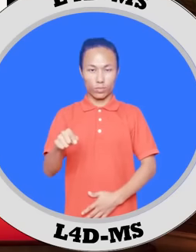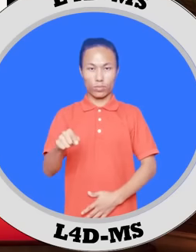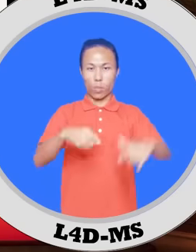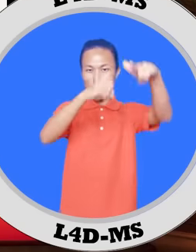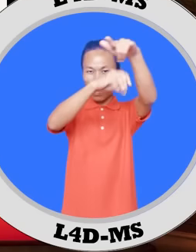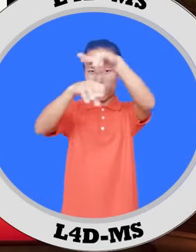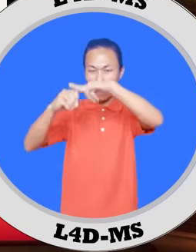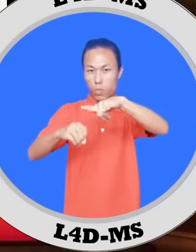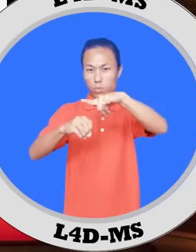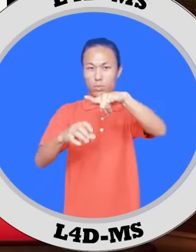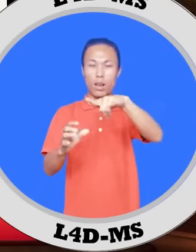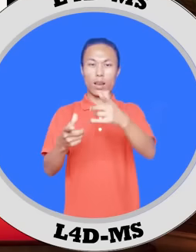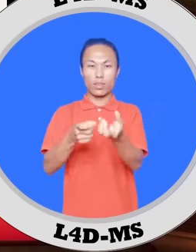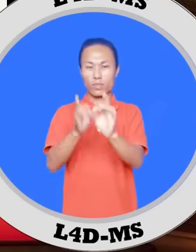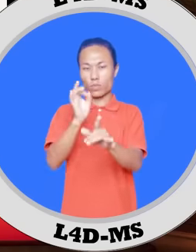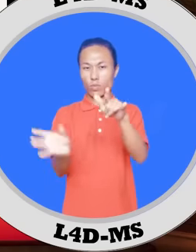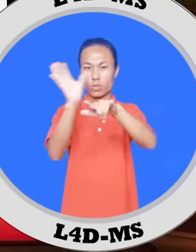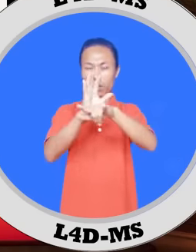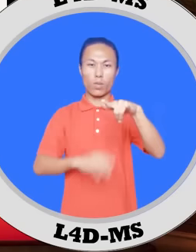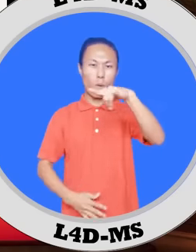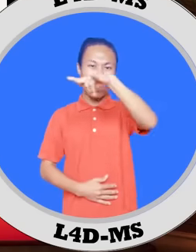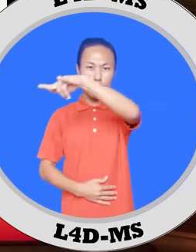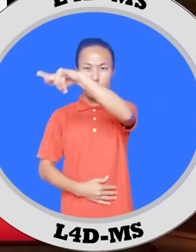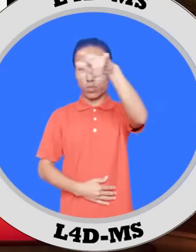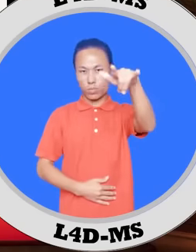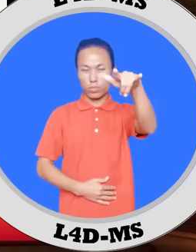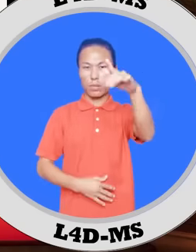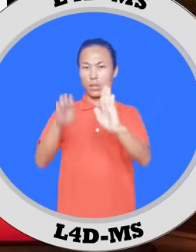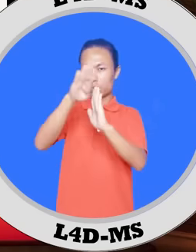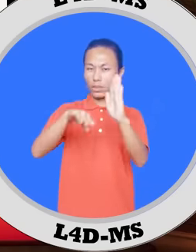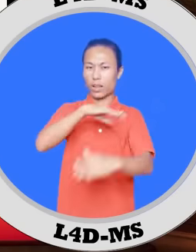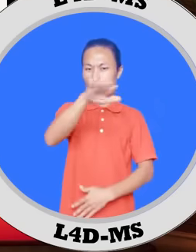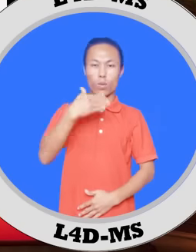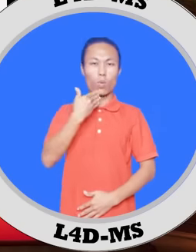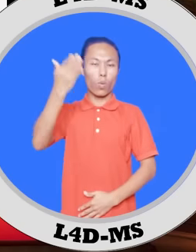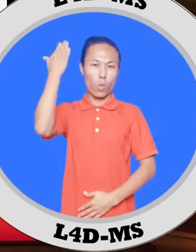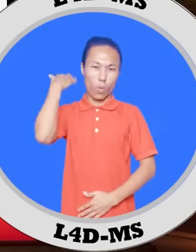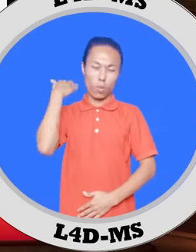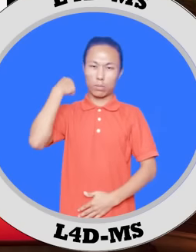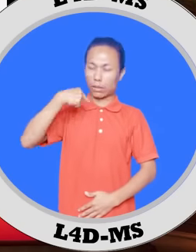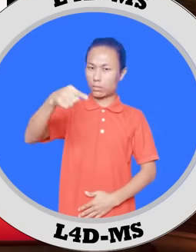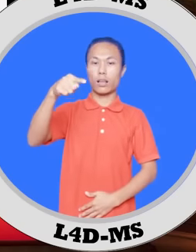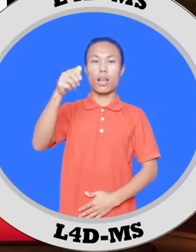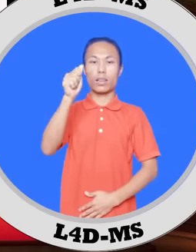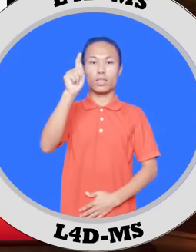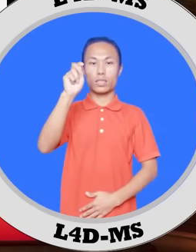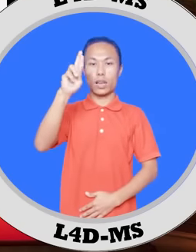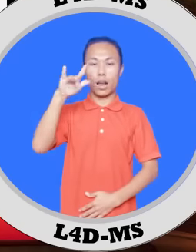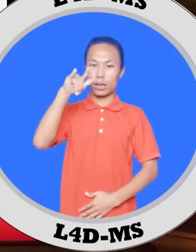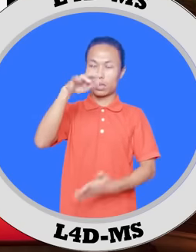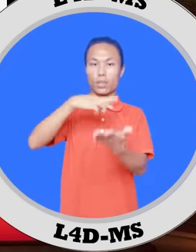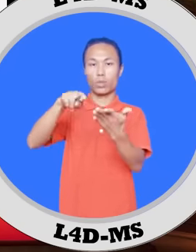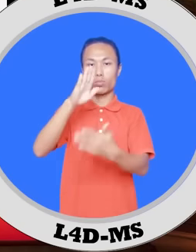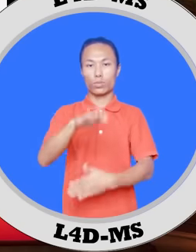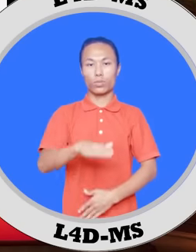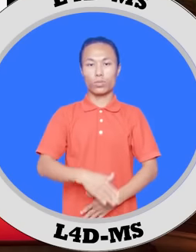နိုင်ငံကာရာဆွေးမှုတွေကျူးလွန်ရမှာသူတို့အသုံးပြုတဲ့အကြံဖက်စစ်သားတွေနဲ့ဆက်လက်နက်တွေကိုတည်ဆောင်တာ၊ဝေဟင်ထောက်လန်းရေးနဲ့